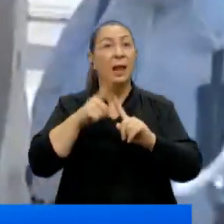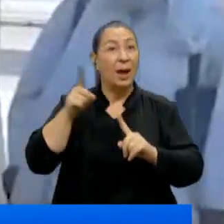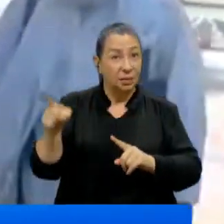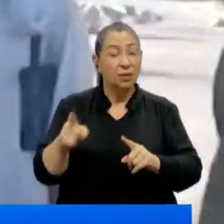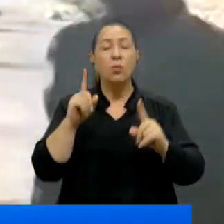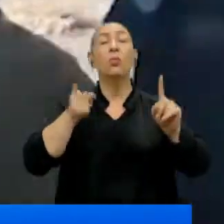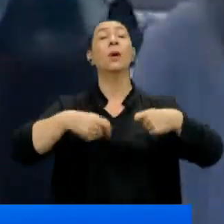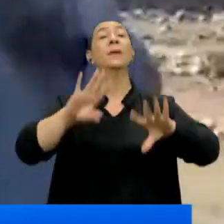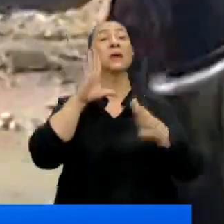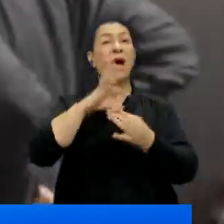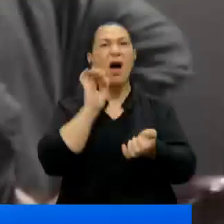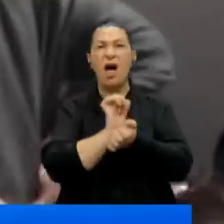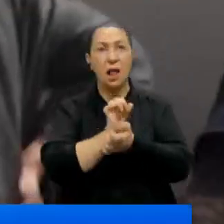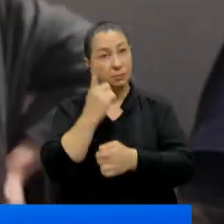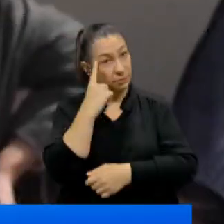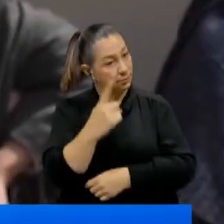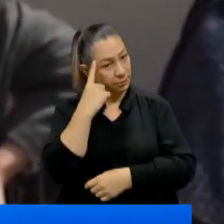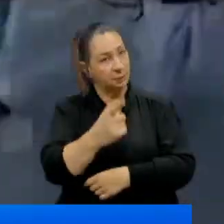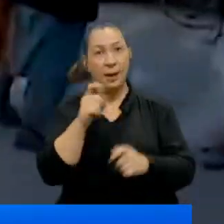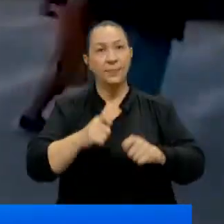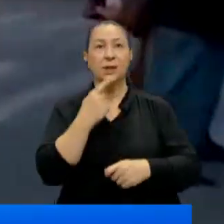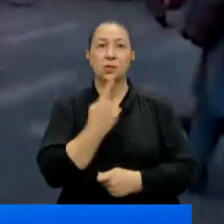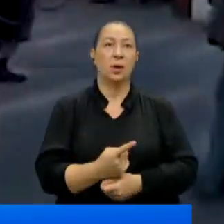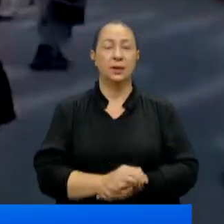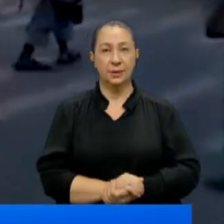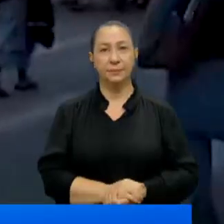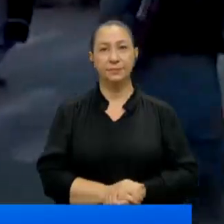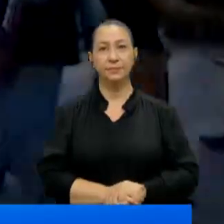bulamadıkları kişilerin ailelerini tehdit ettiği belirtildi.